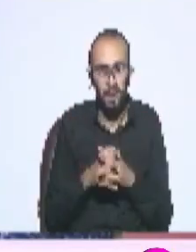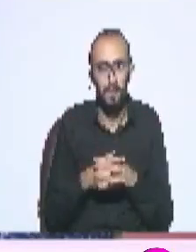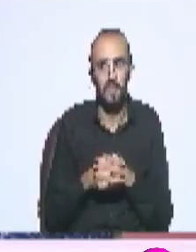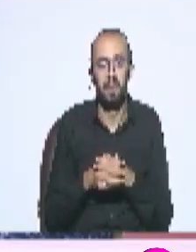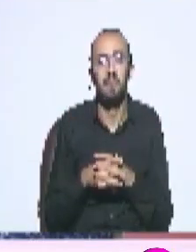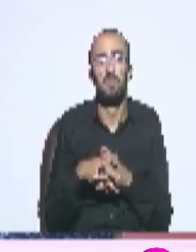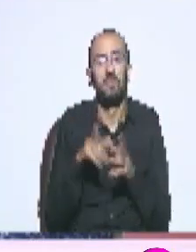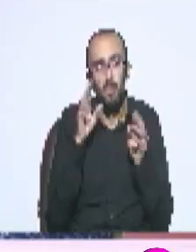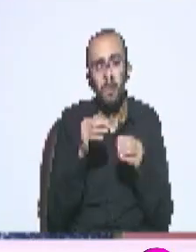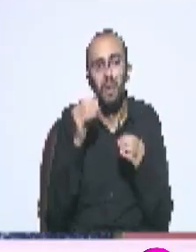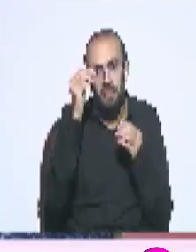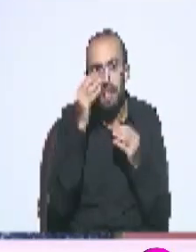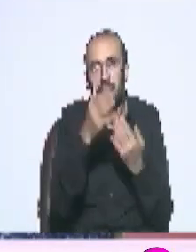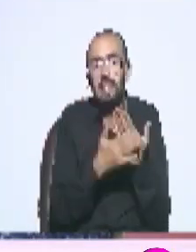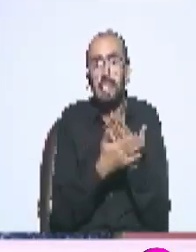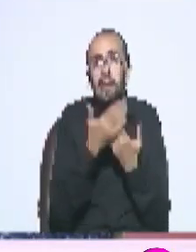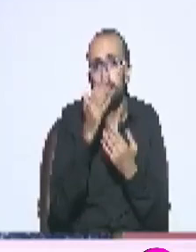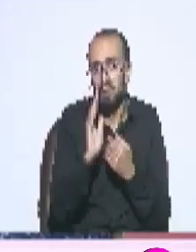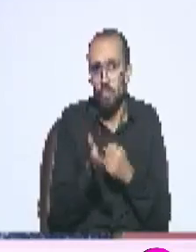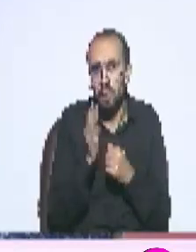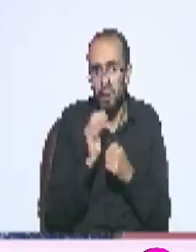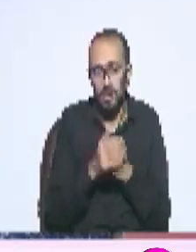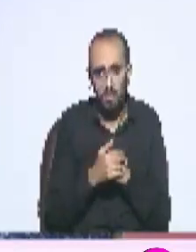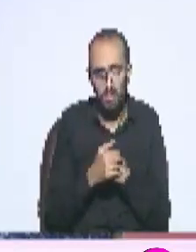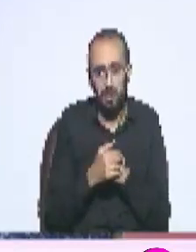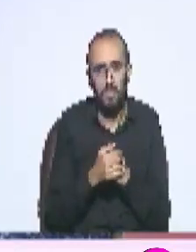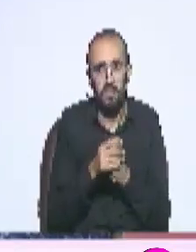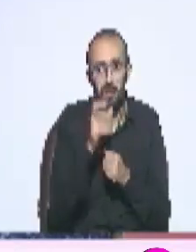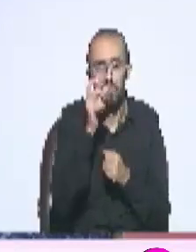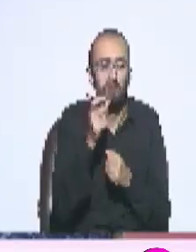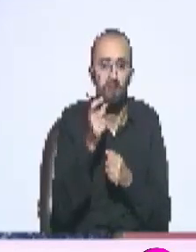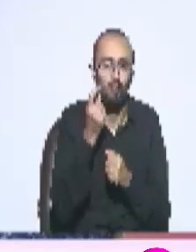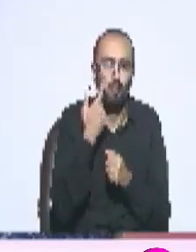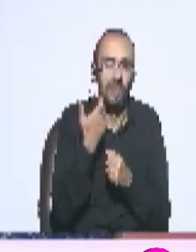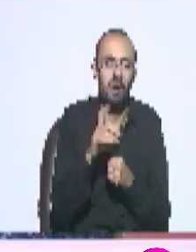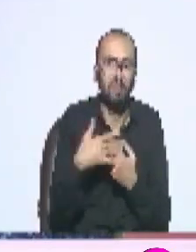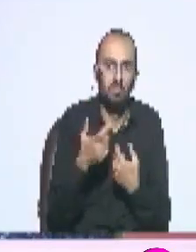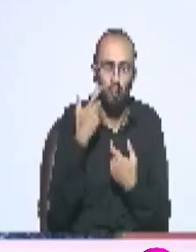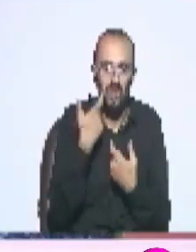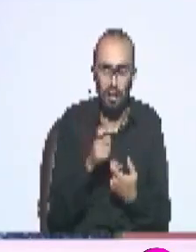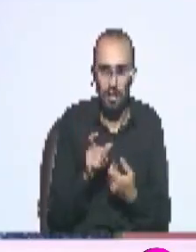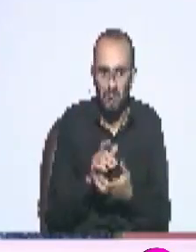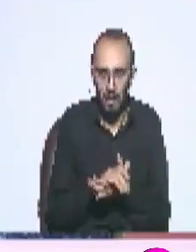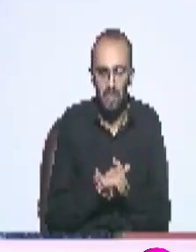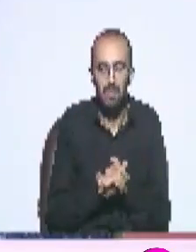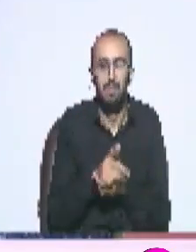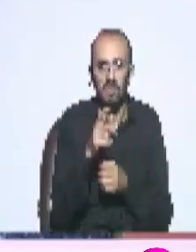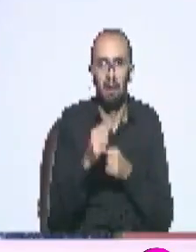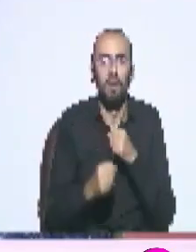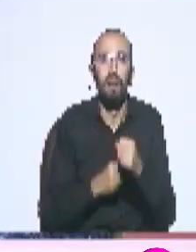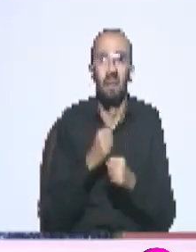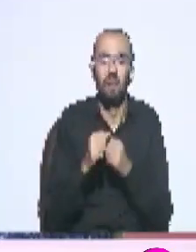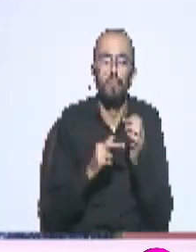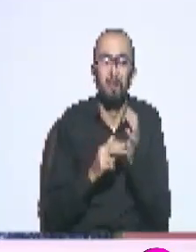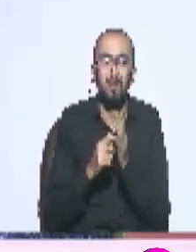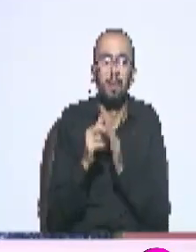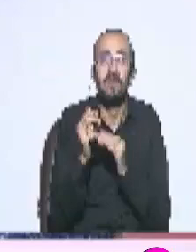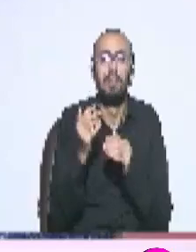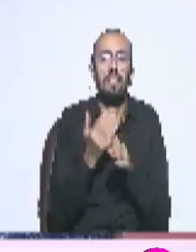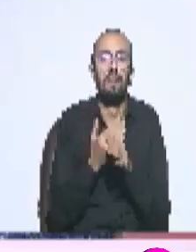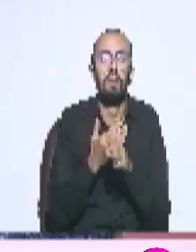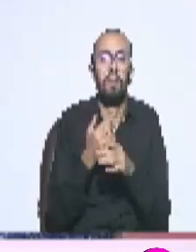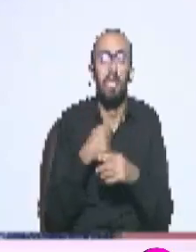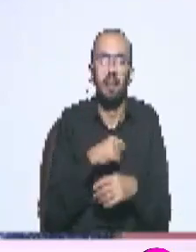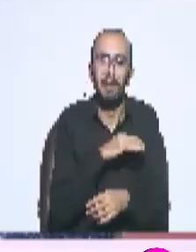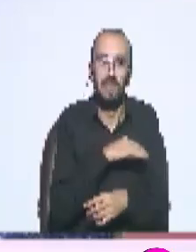فكره جديده ما يكونش الحد واخد باله منها اصلا فدي الطريقه اللي احنا بنشتغل بيها على ان احنا